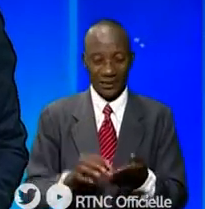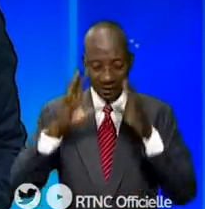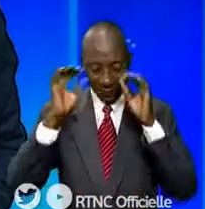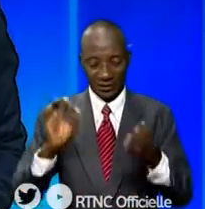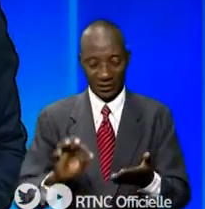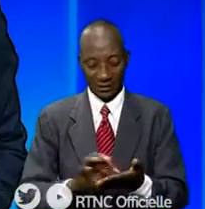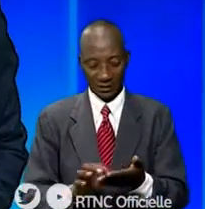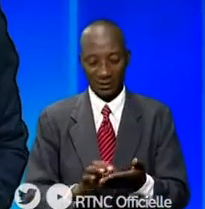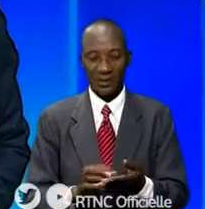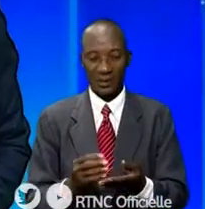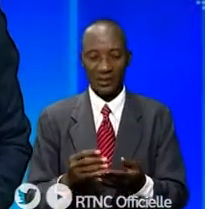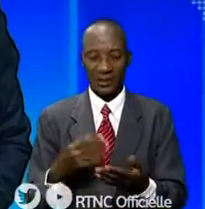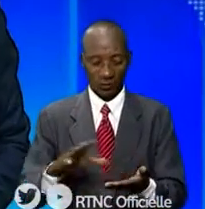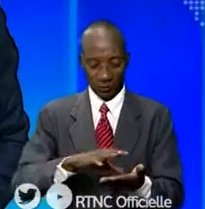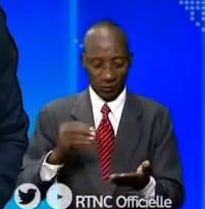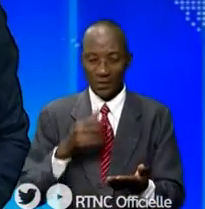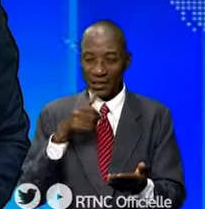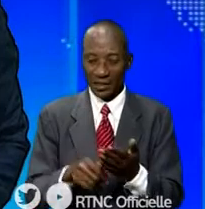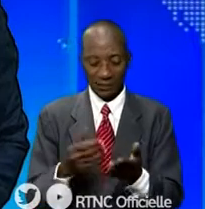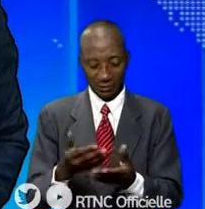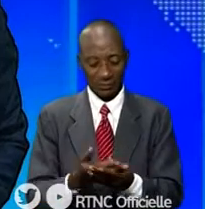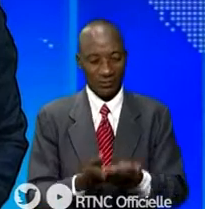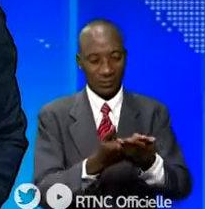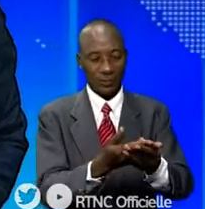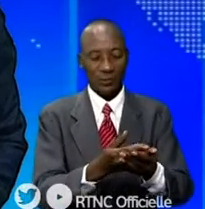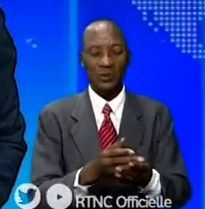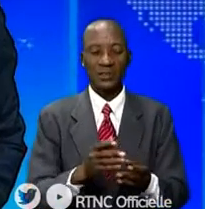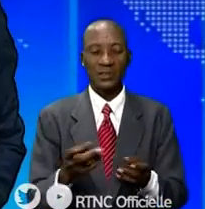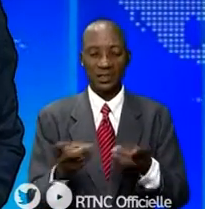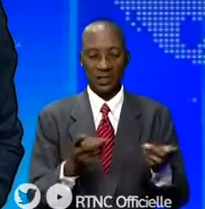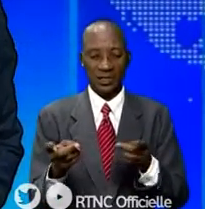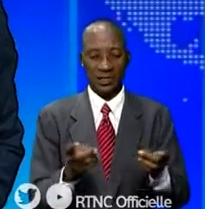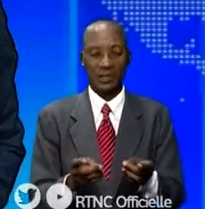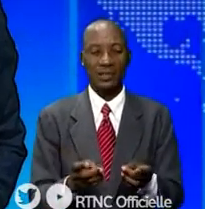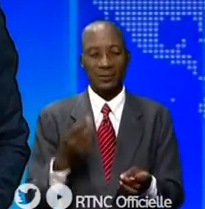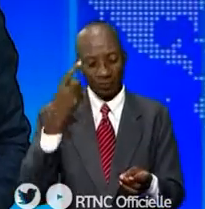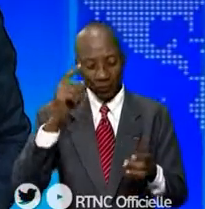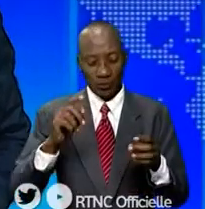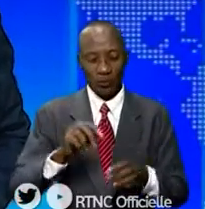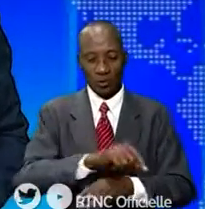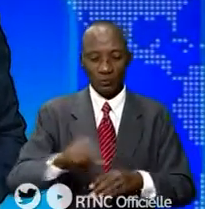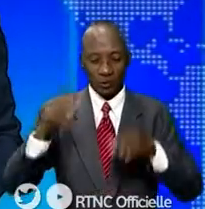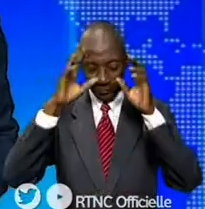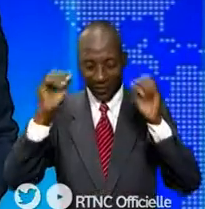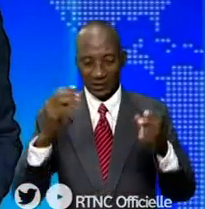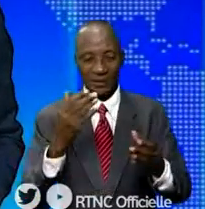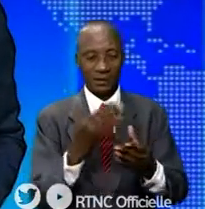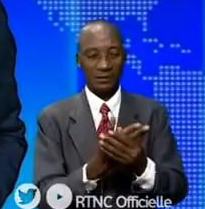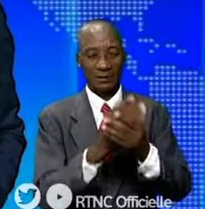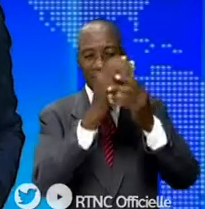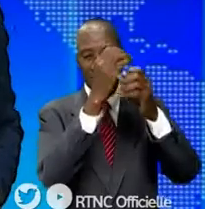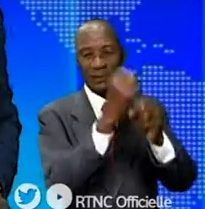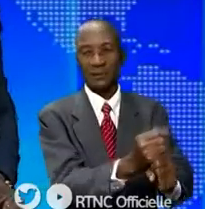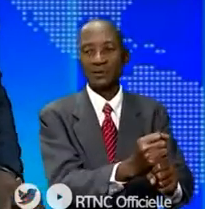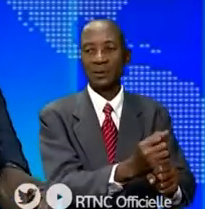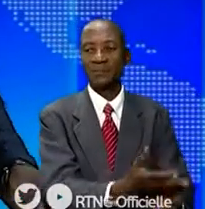conforme à l'original le 20 juin 2020, le cabinet du président de la République Désiré Casimir Kolongele Eberand, directeur